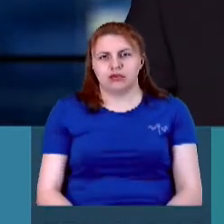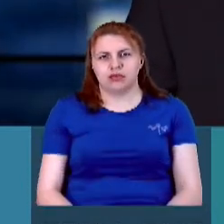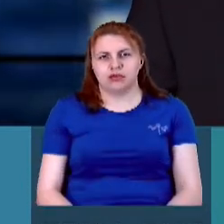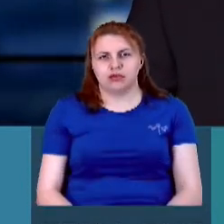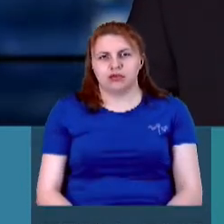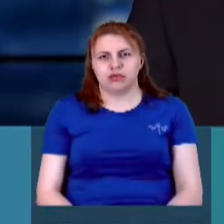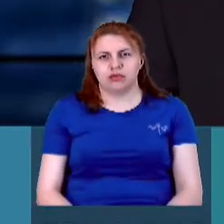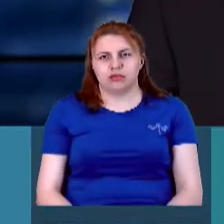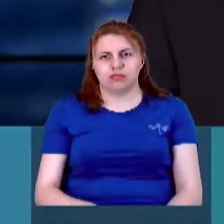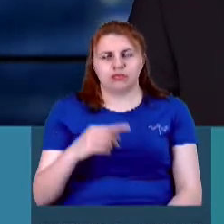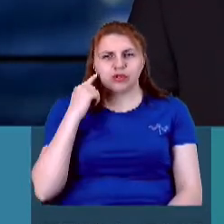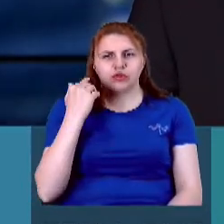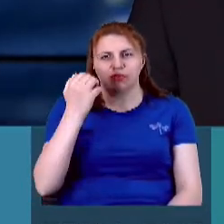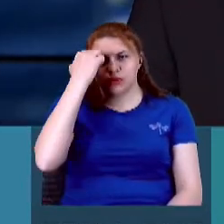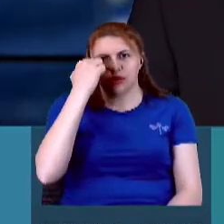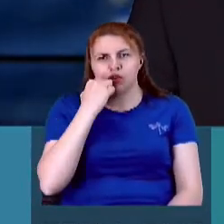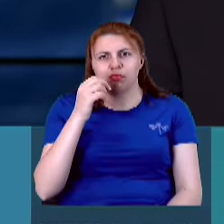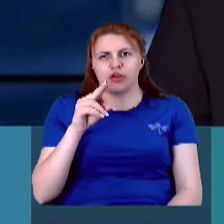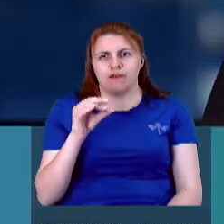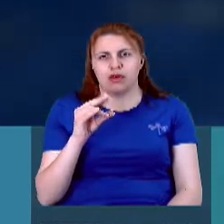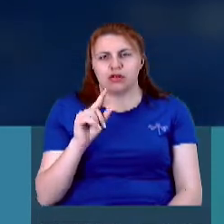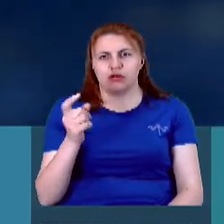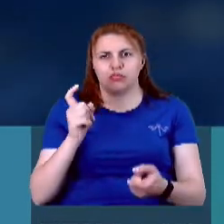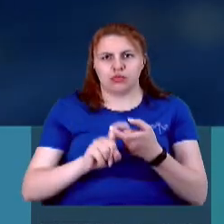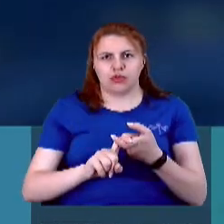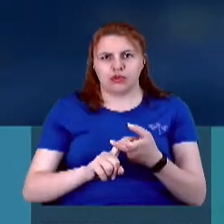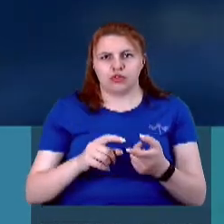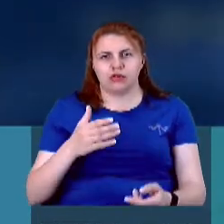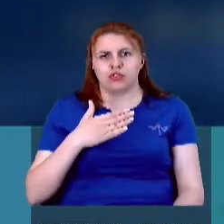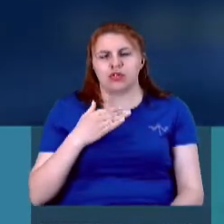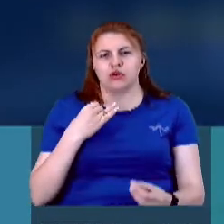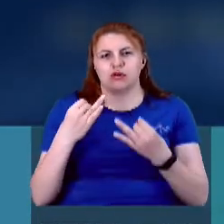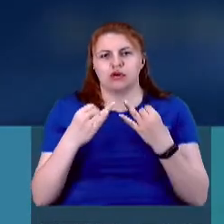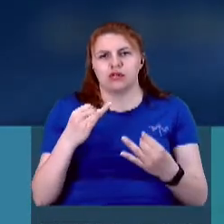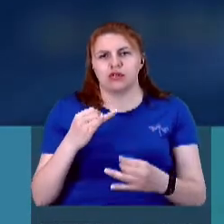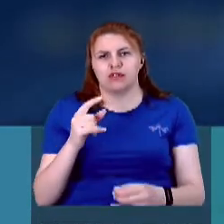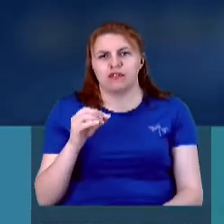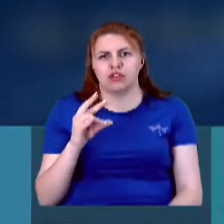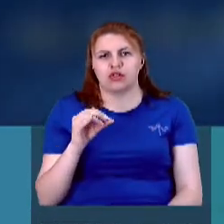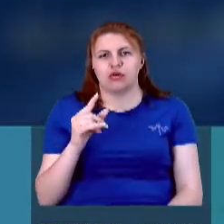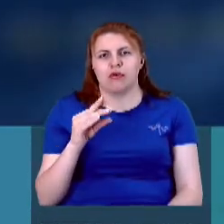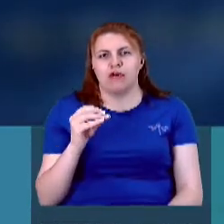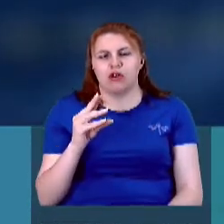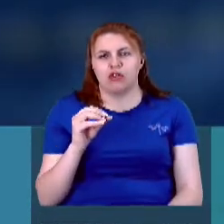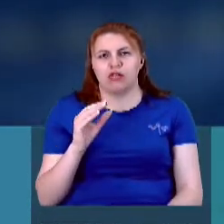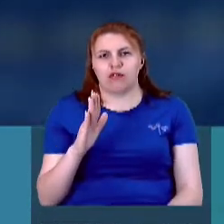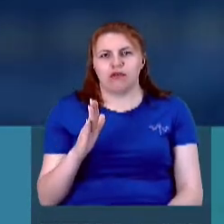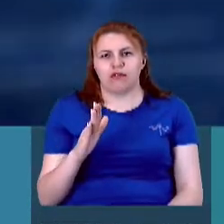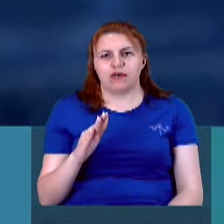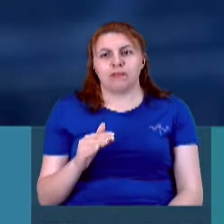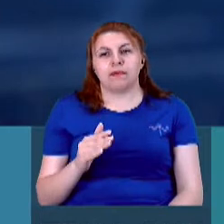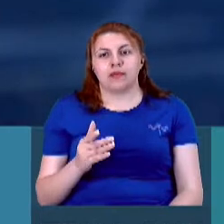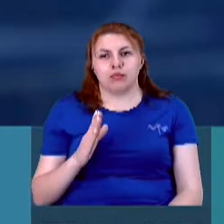Вас дякуємо, пане Євгене, за те, що приєднався до нашої розмови. Євген Шаповалов, голова Донецького обласного товариства імені Олекса Тихого, був з нами на зв'язку. А